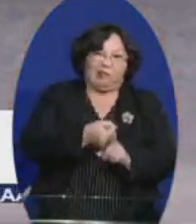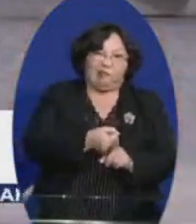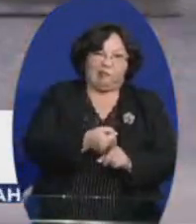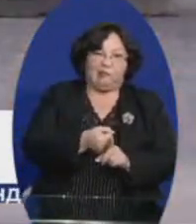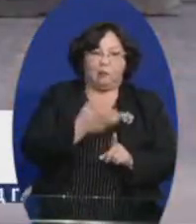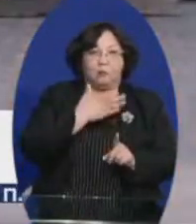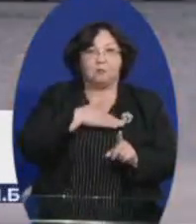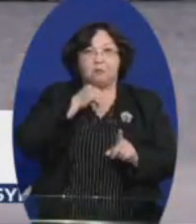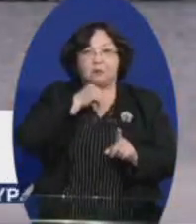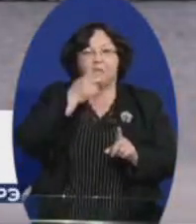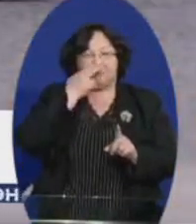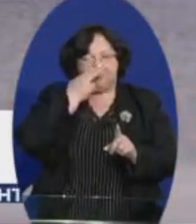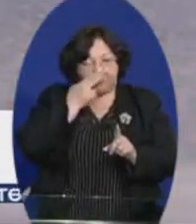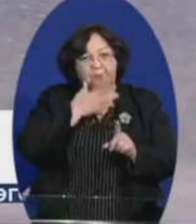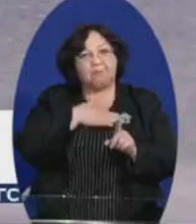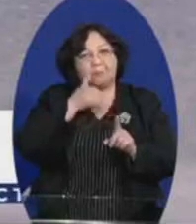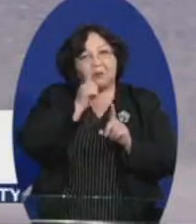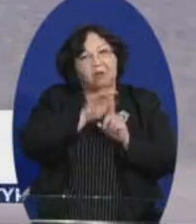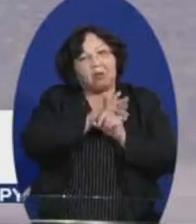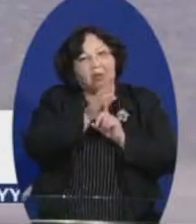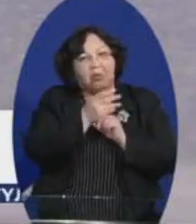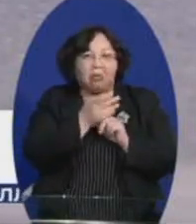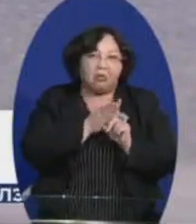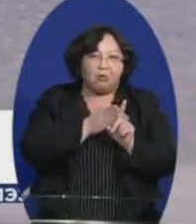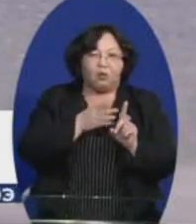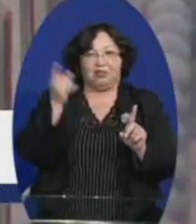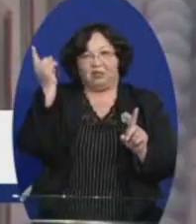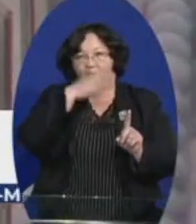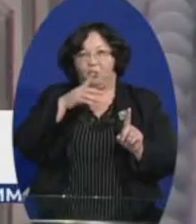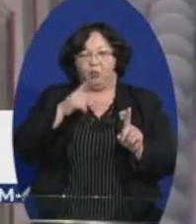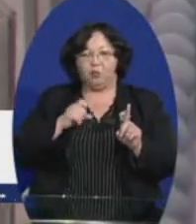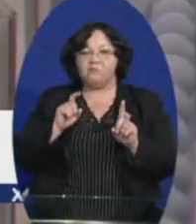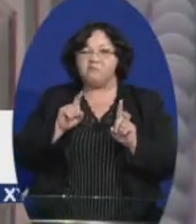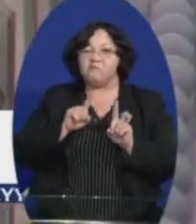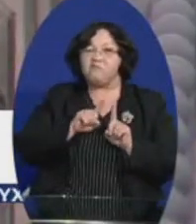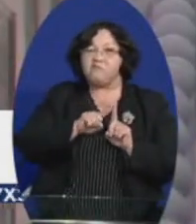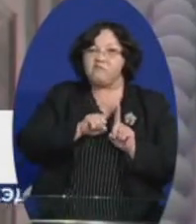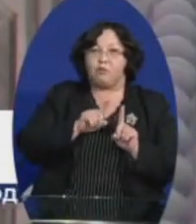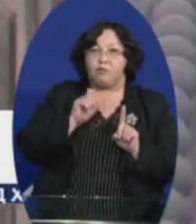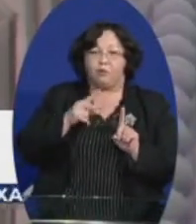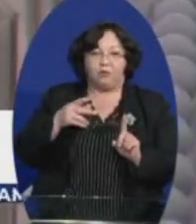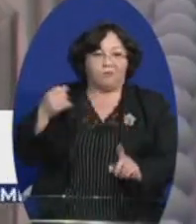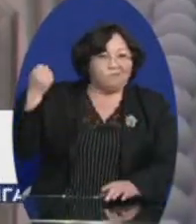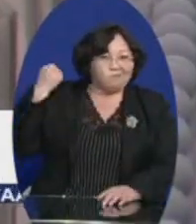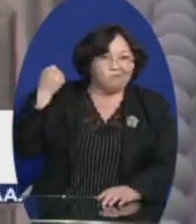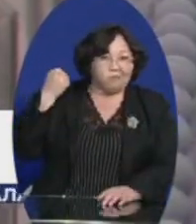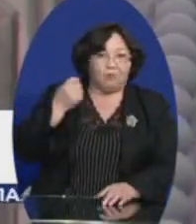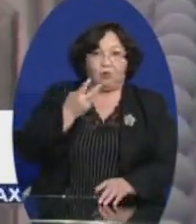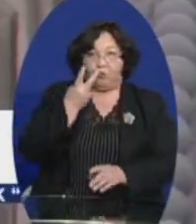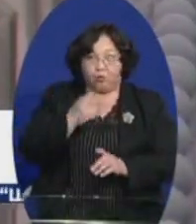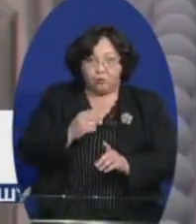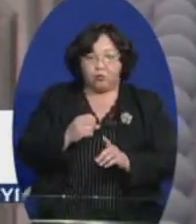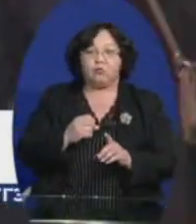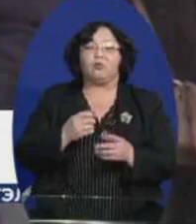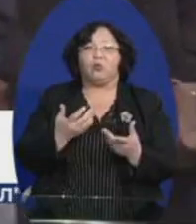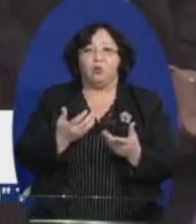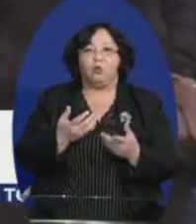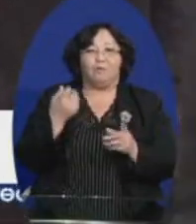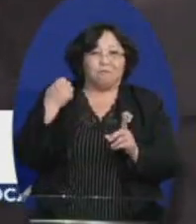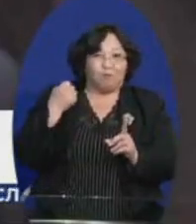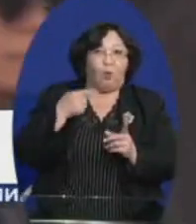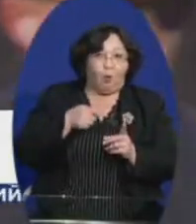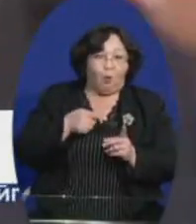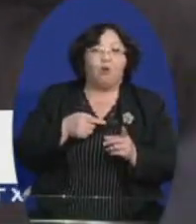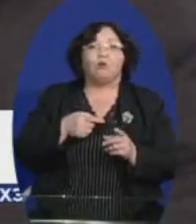хүрх ясгүй хэсэгт хүрсэн бол танихгүй хүн чам руу ойртвол хин нэгэн хүч хэрэглэж цохих гэж оролдох үед мөн олон хүнтэй